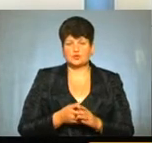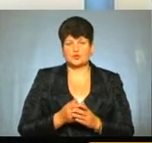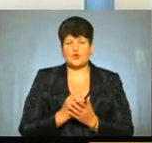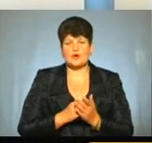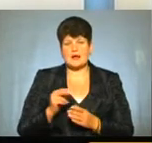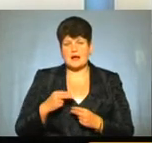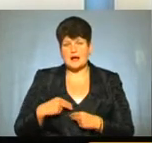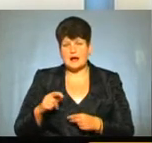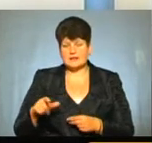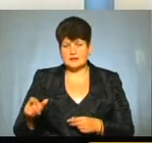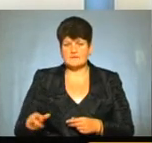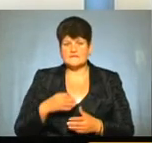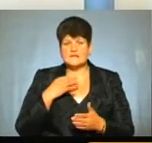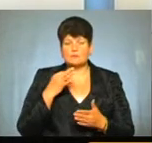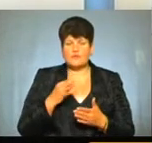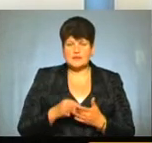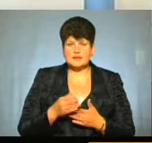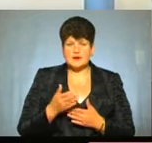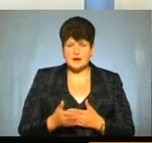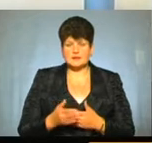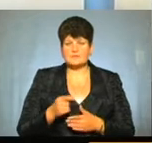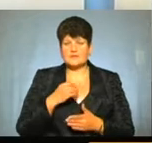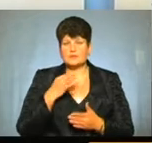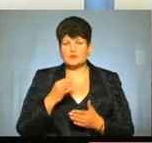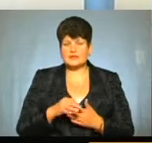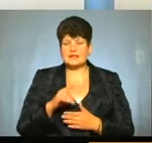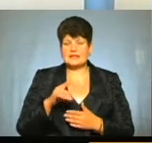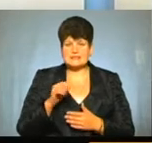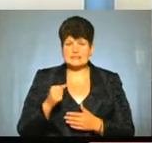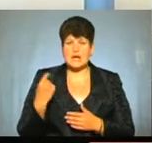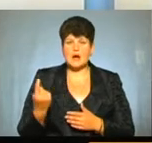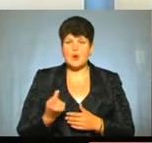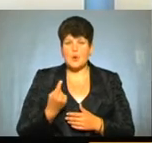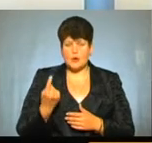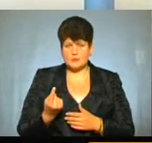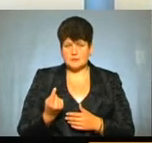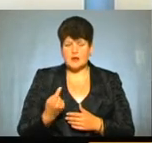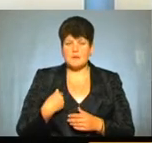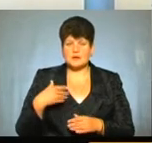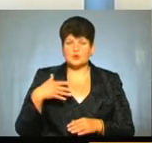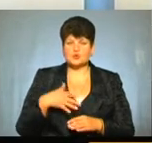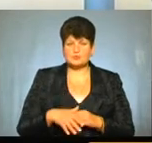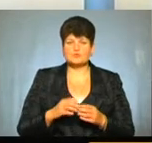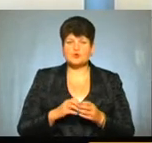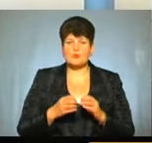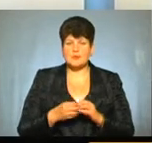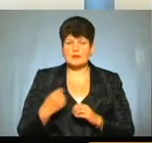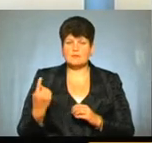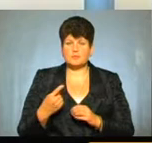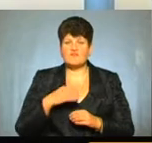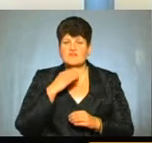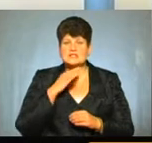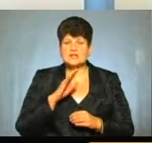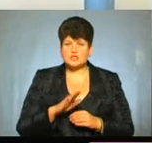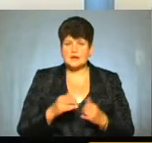кадрів. Брак кадрів, відповідальних кадрів, тим більше, що відповідати за область, а ми розуміємо, що проблем в